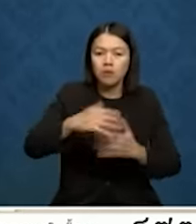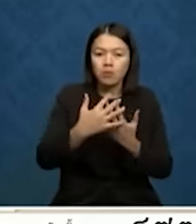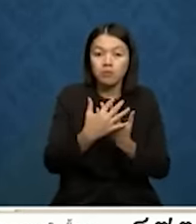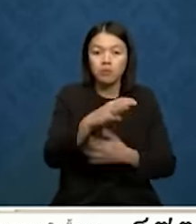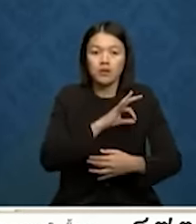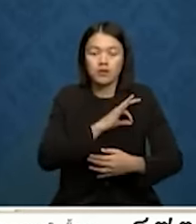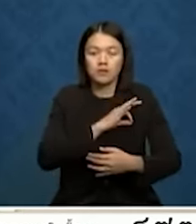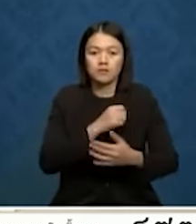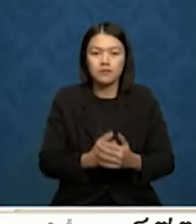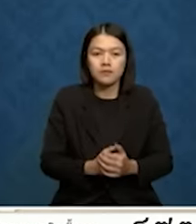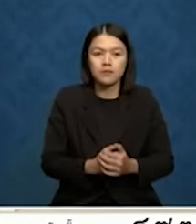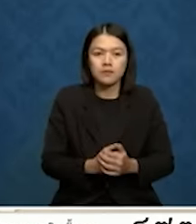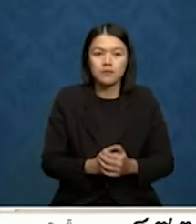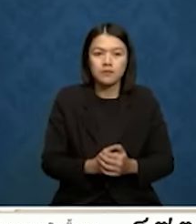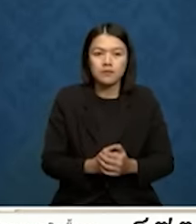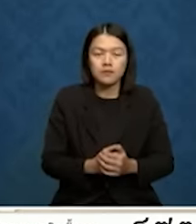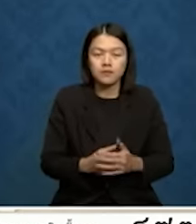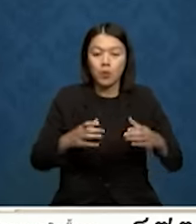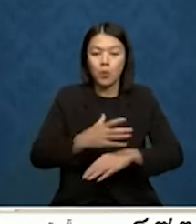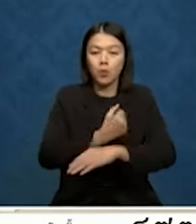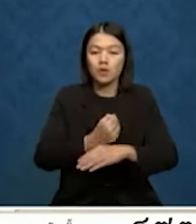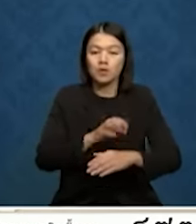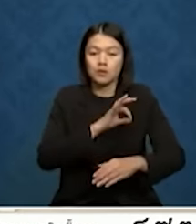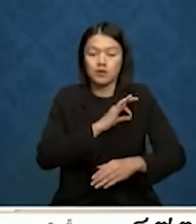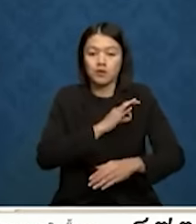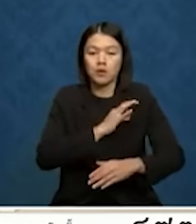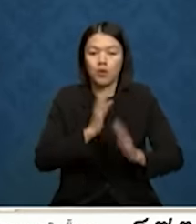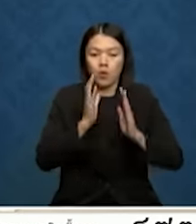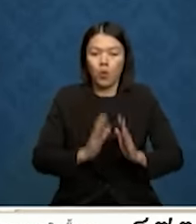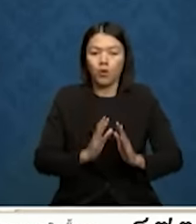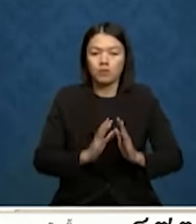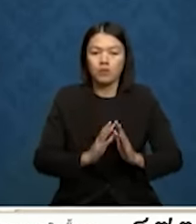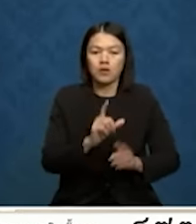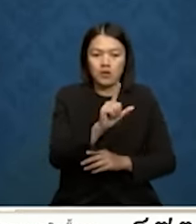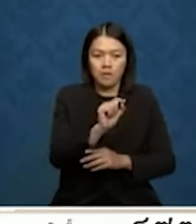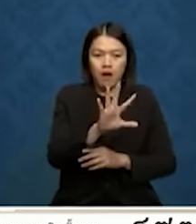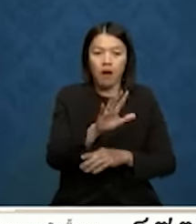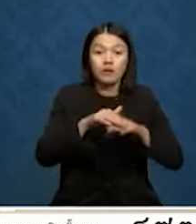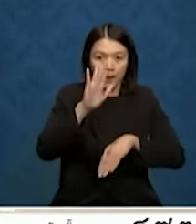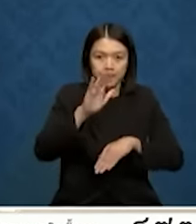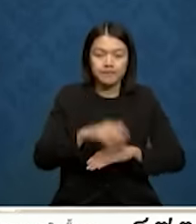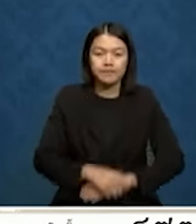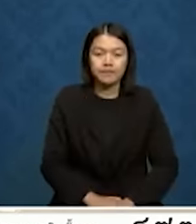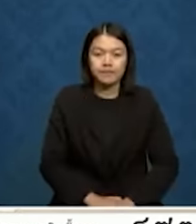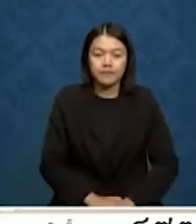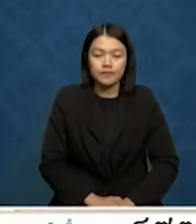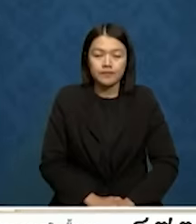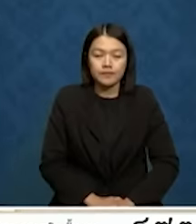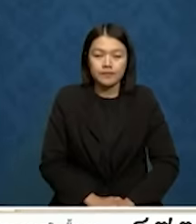รคือพรรคนั้นต้องมีสมาชิกไม่น้อยกว่า25คนนะครับ